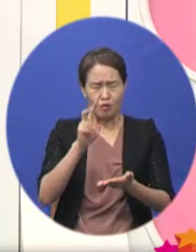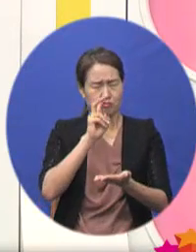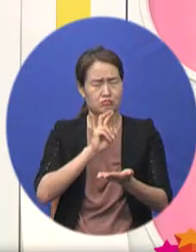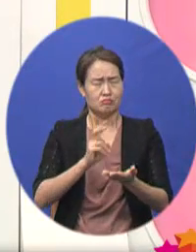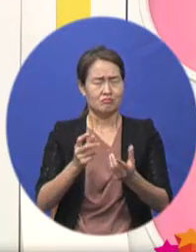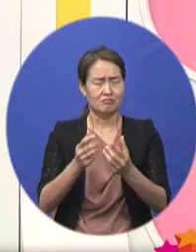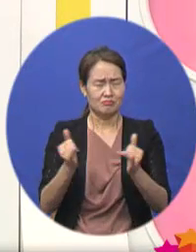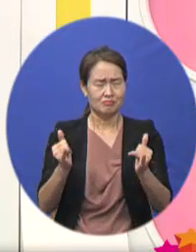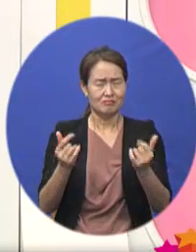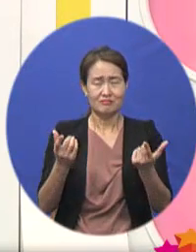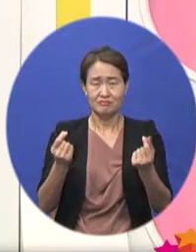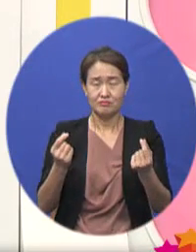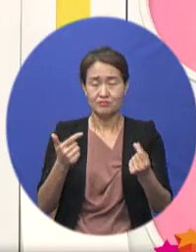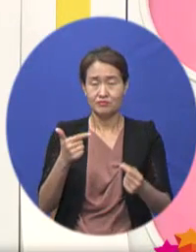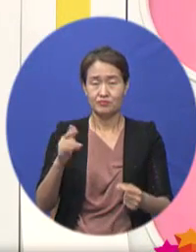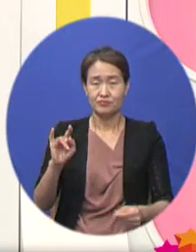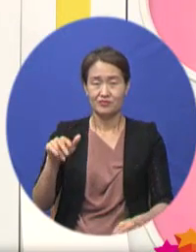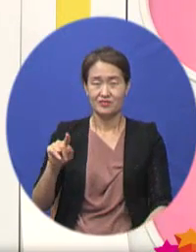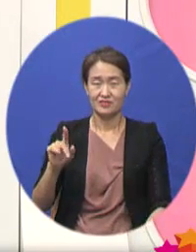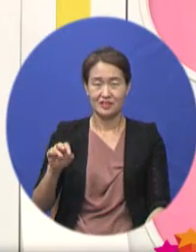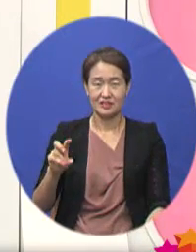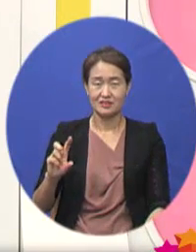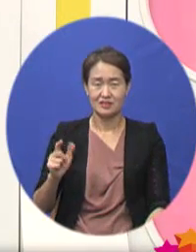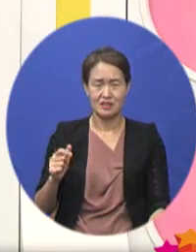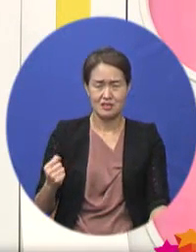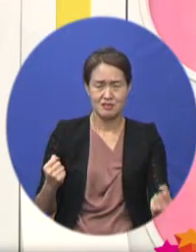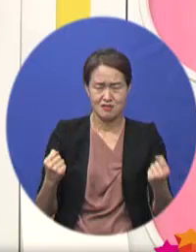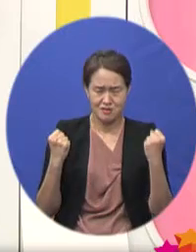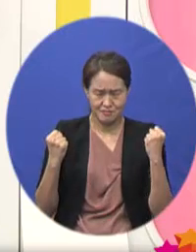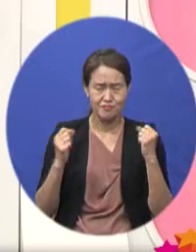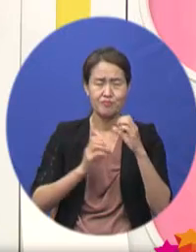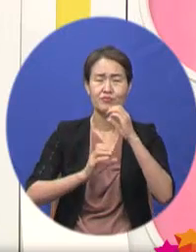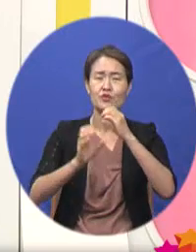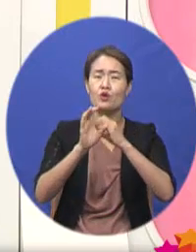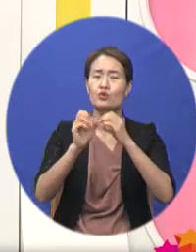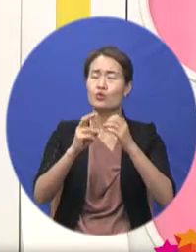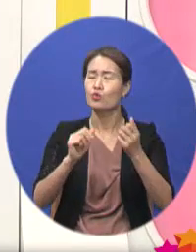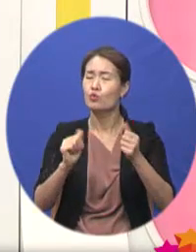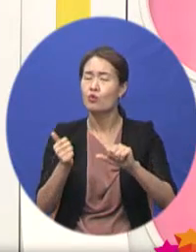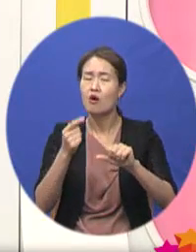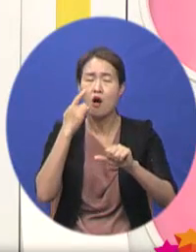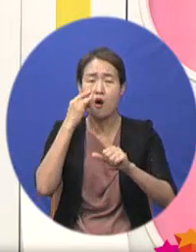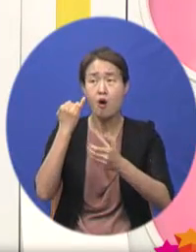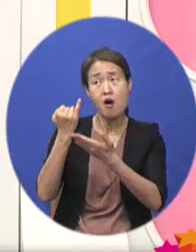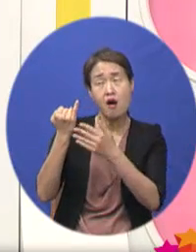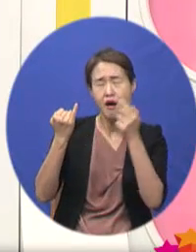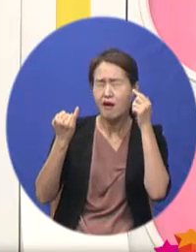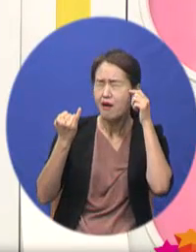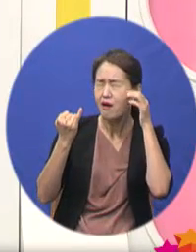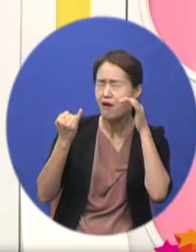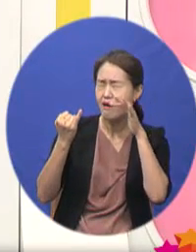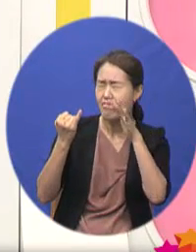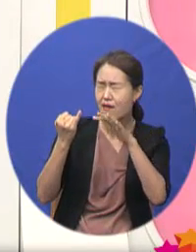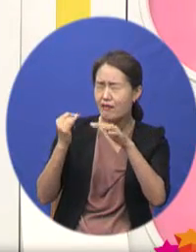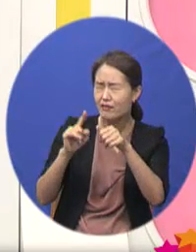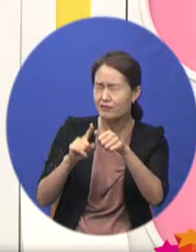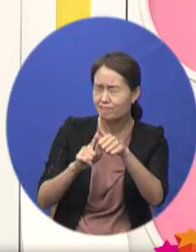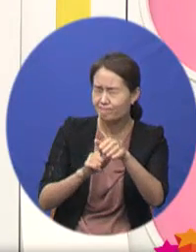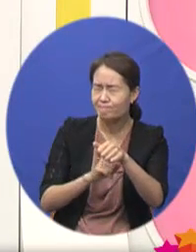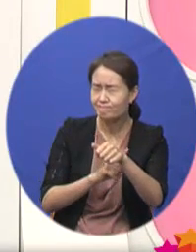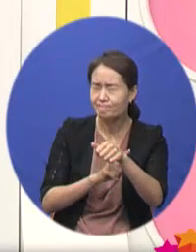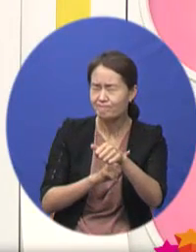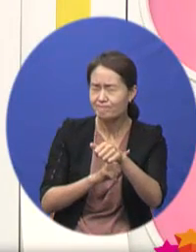가수셔. 네, 내장산 네. 기를 받으셔서 그러신 거 그러신 것 같아요. 또 돌아가시는 어머님을 생각하시면서